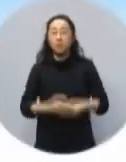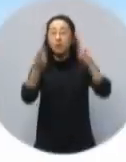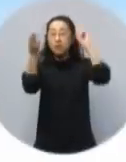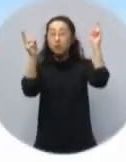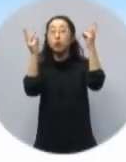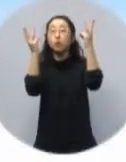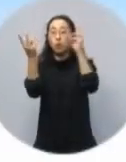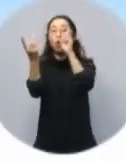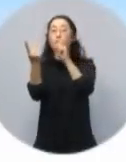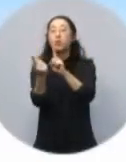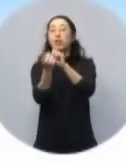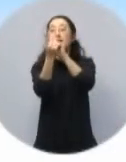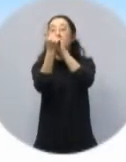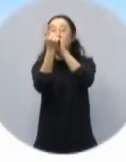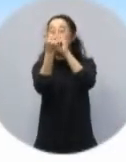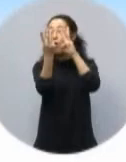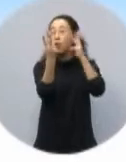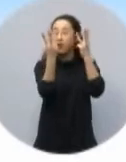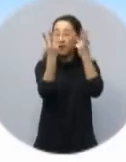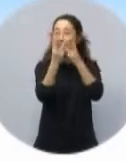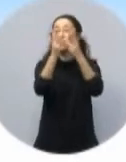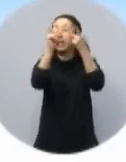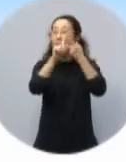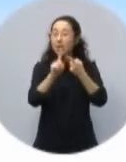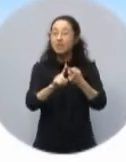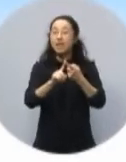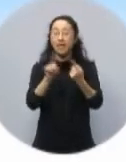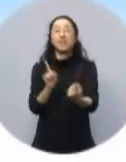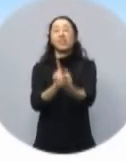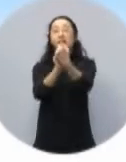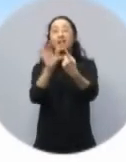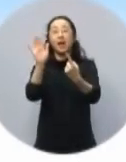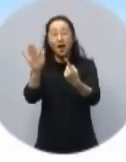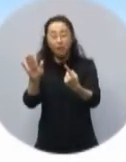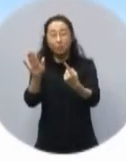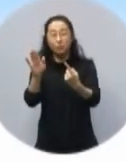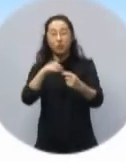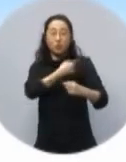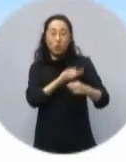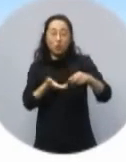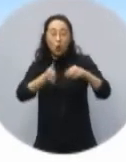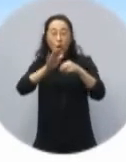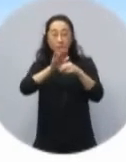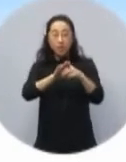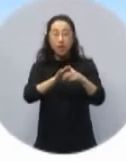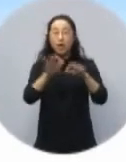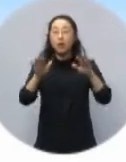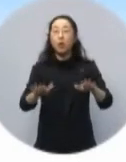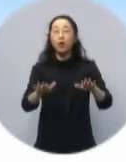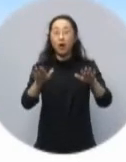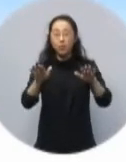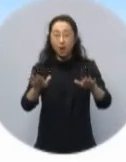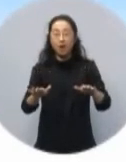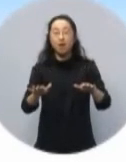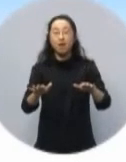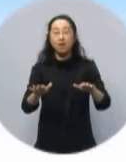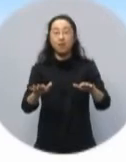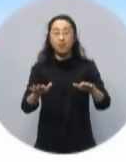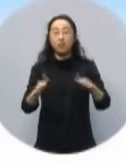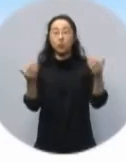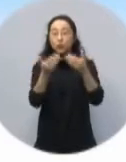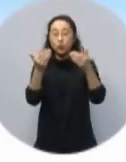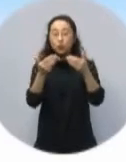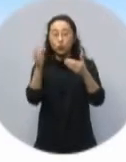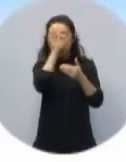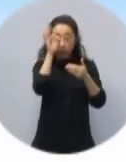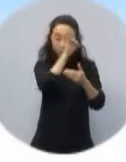企業との出会いの数だけ可能性がある、そんなメッセージを込めて、今回のハーモニアス茅ヶ崎では、就職